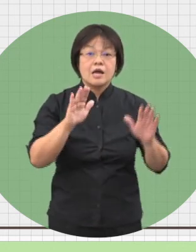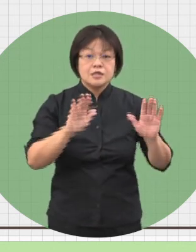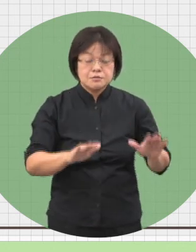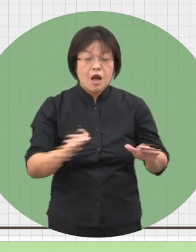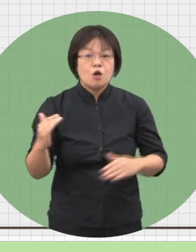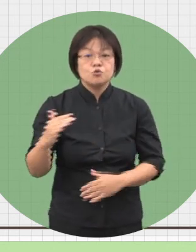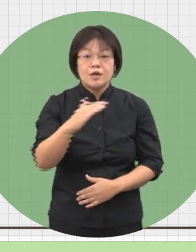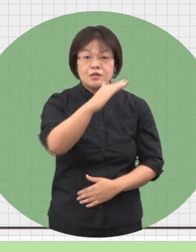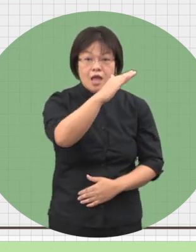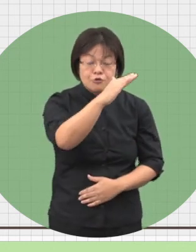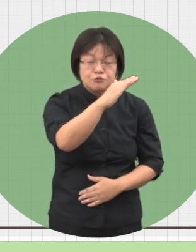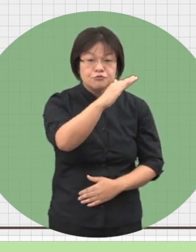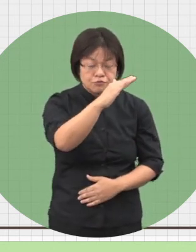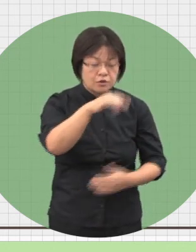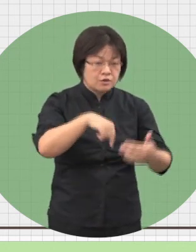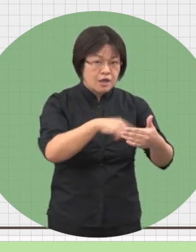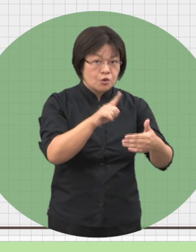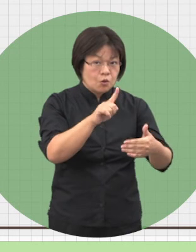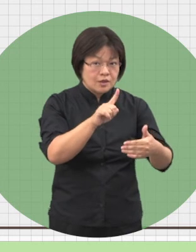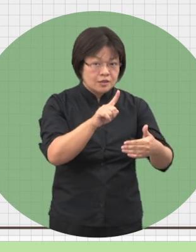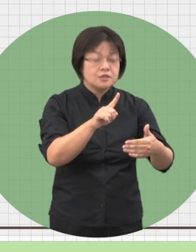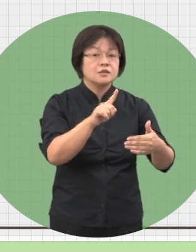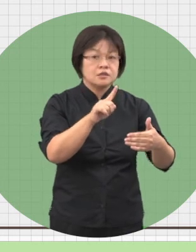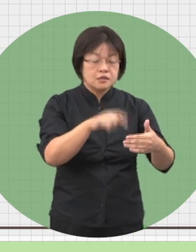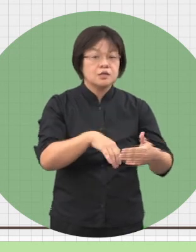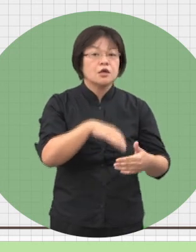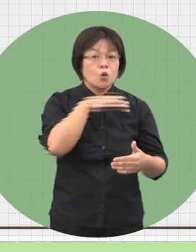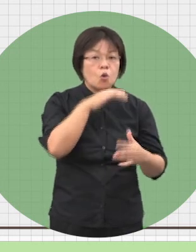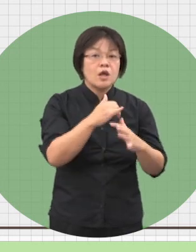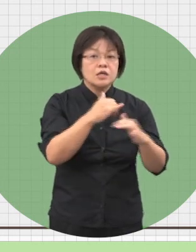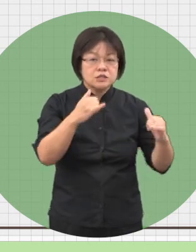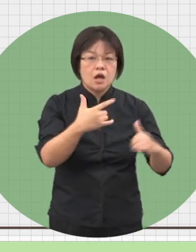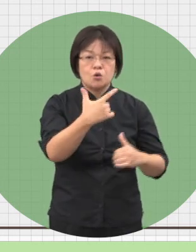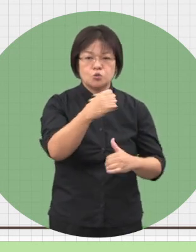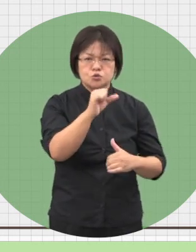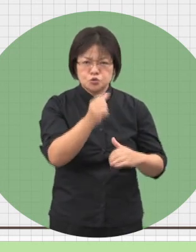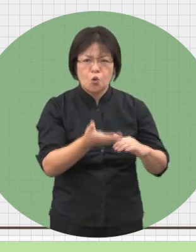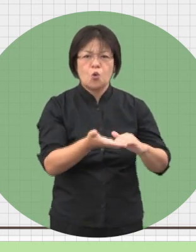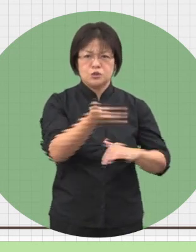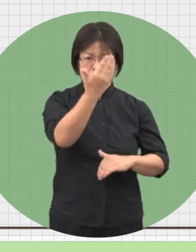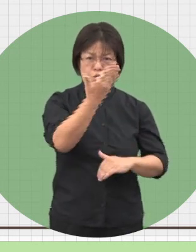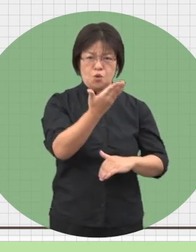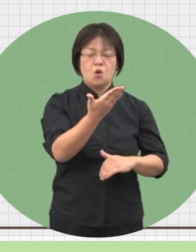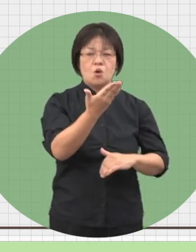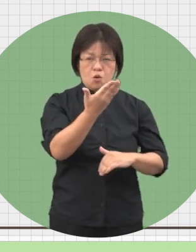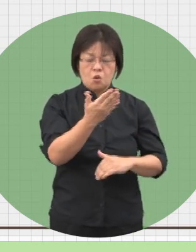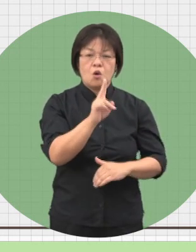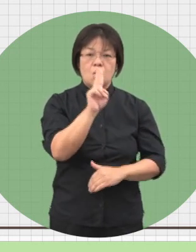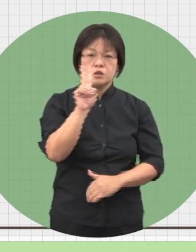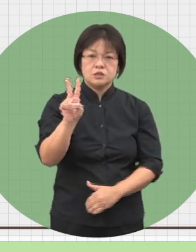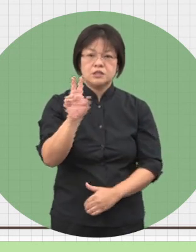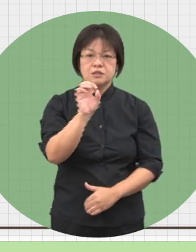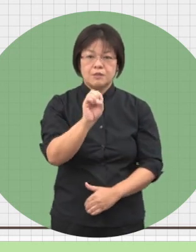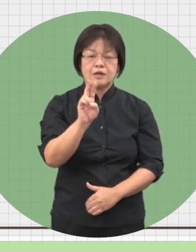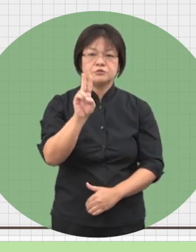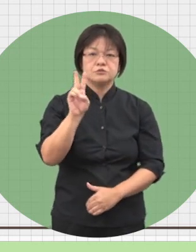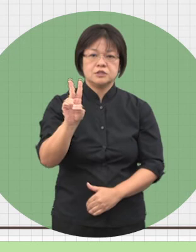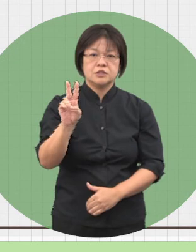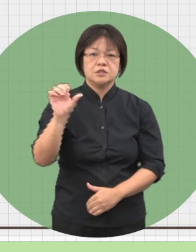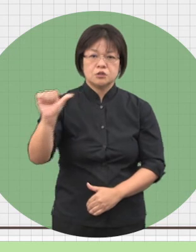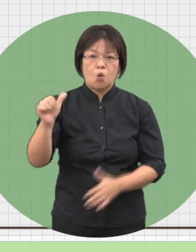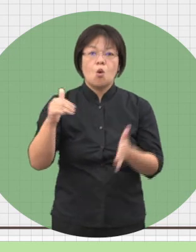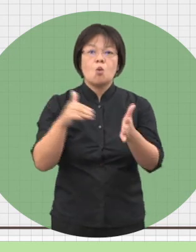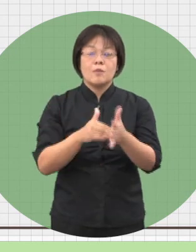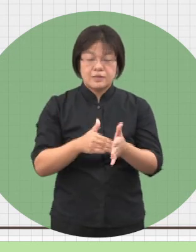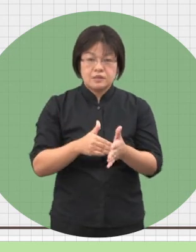加しているのは65歳以上の高齢者人口で、2025年には県民の4人に1